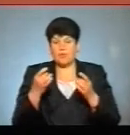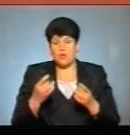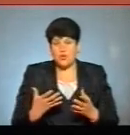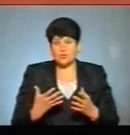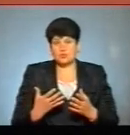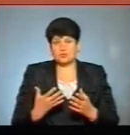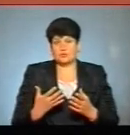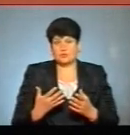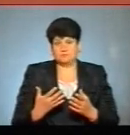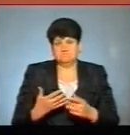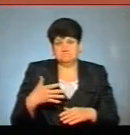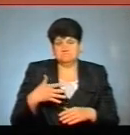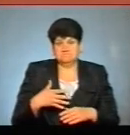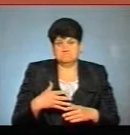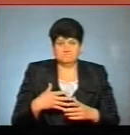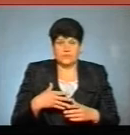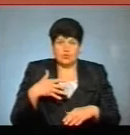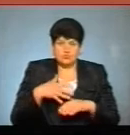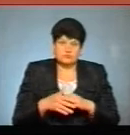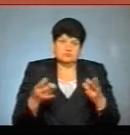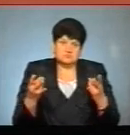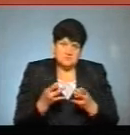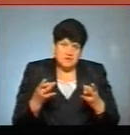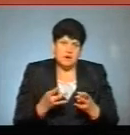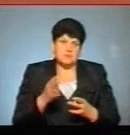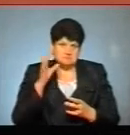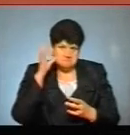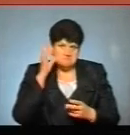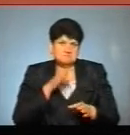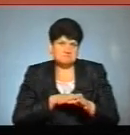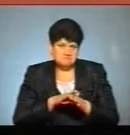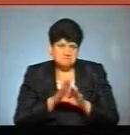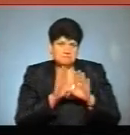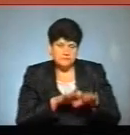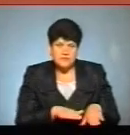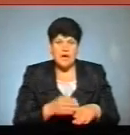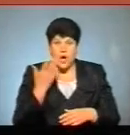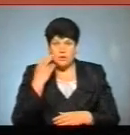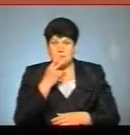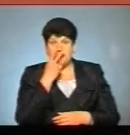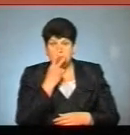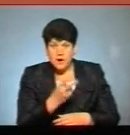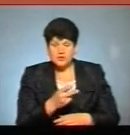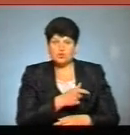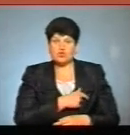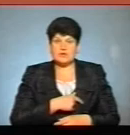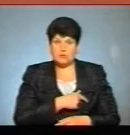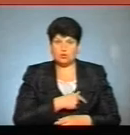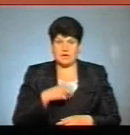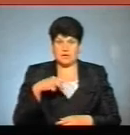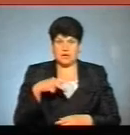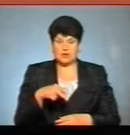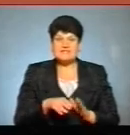навіть інстинкт самозбереження підказує, що варто все ж таки, мабуть, послухати це. Але коли ми бачимо, що депутати ходять, ну,